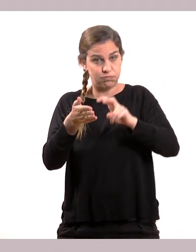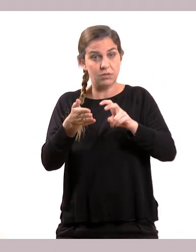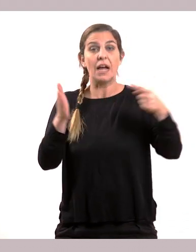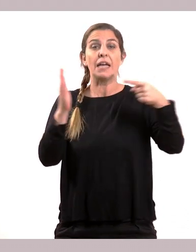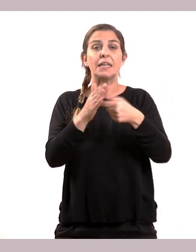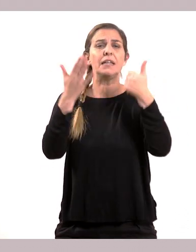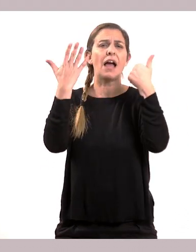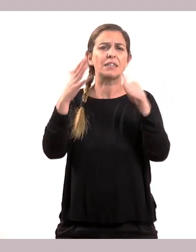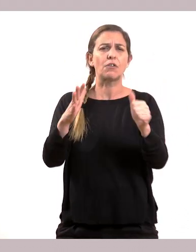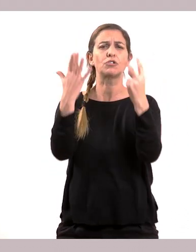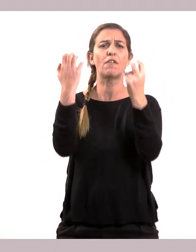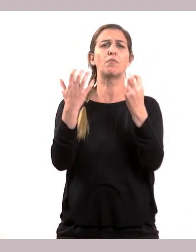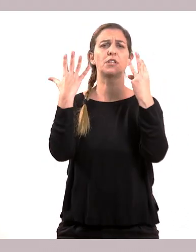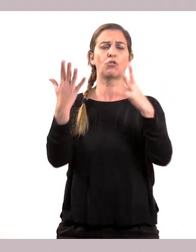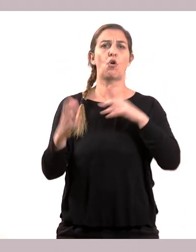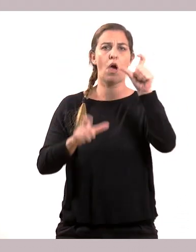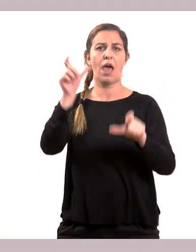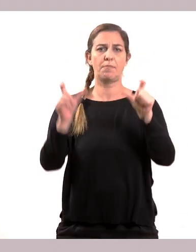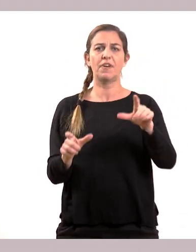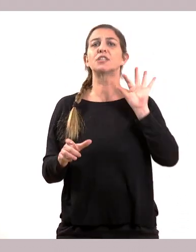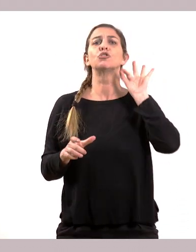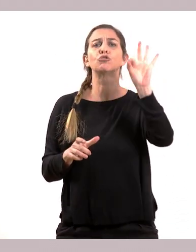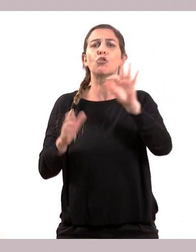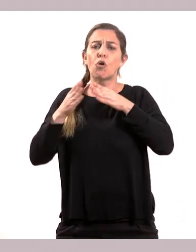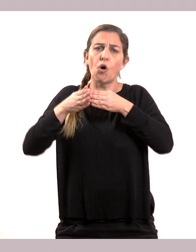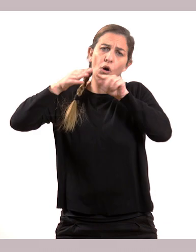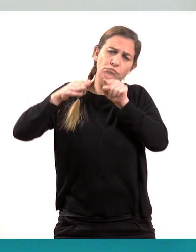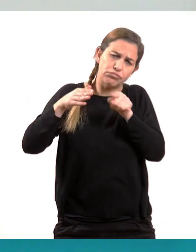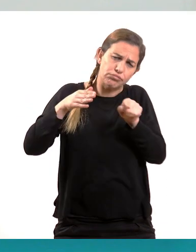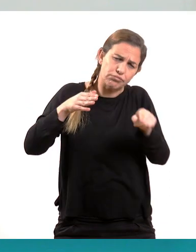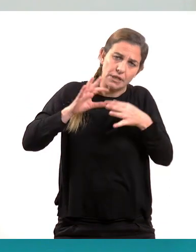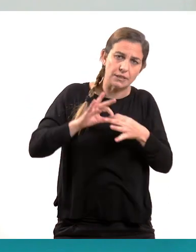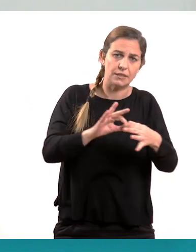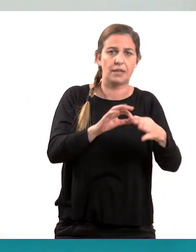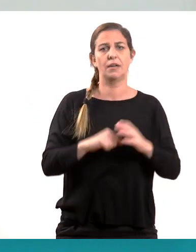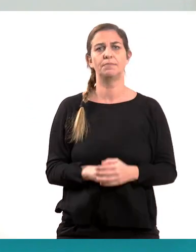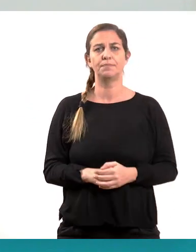για άλλο προορισμό. Για να το σημειώσουμε κι αυτούς.